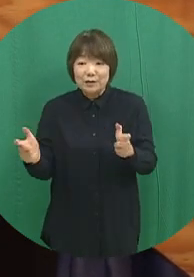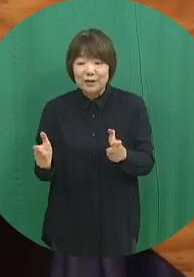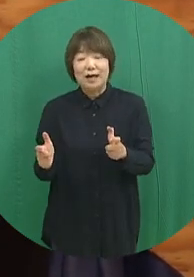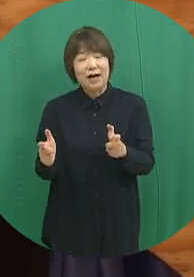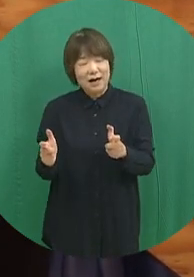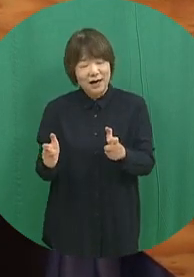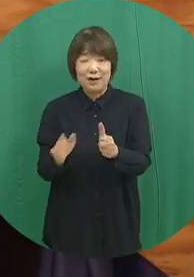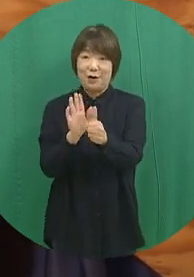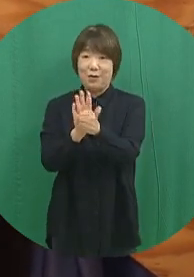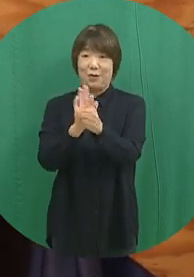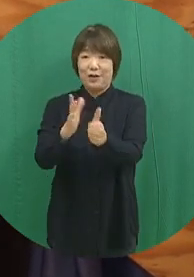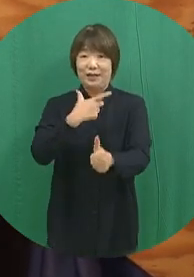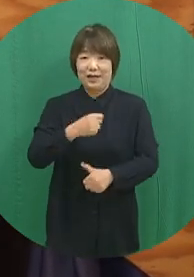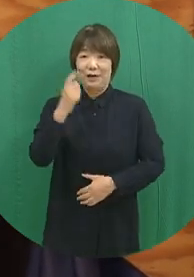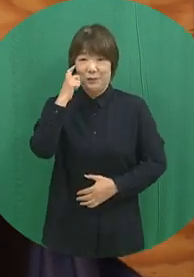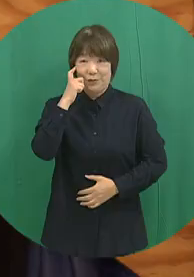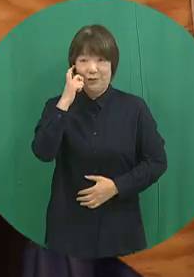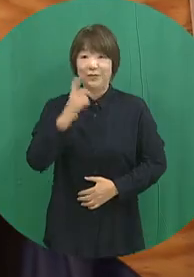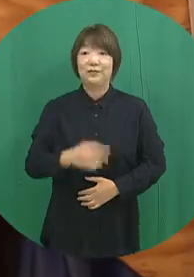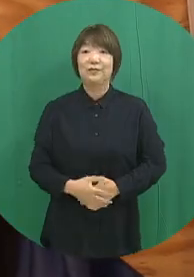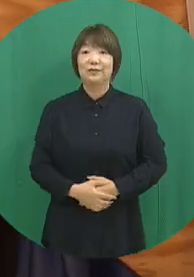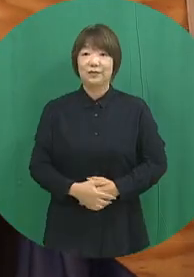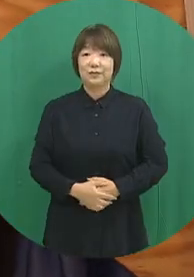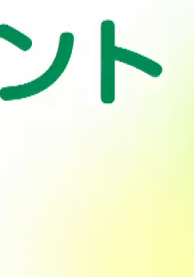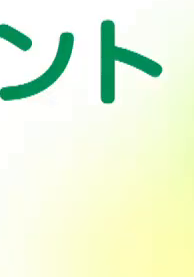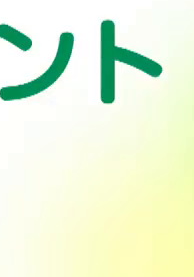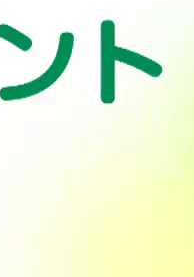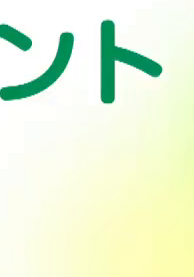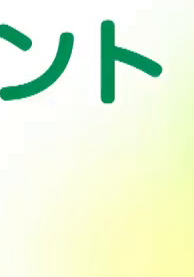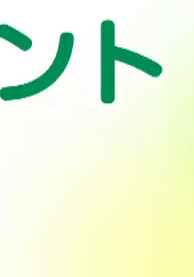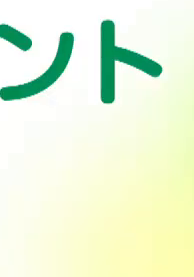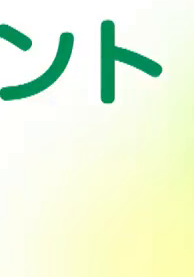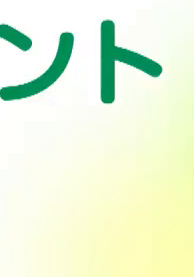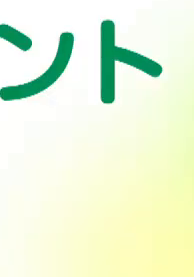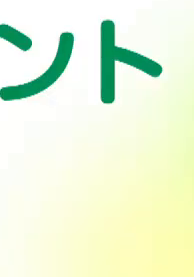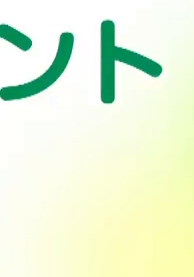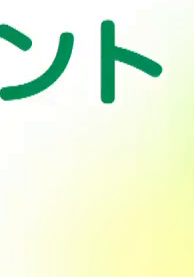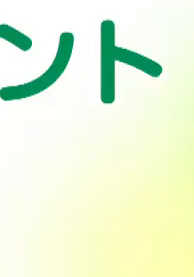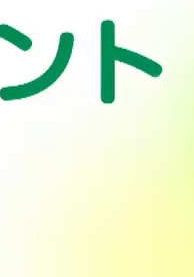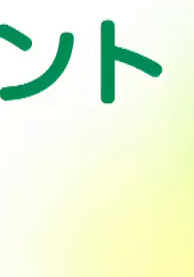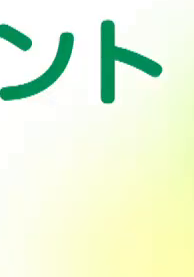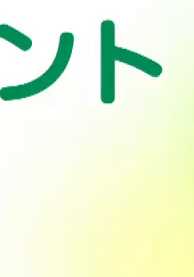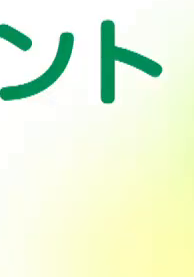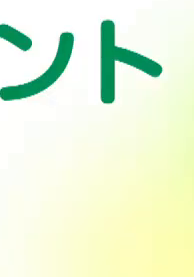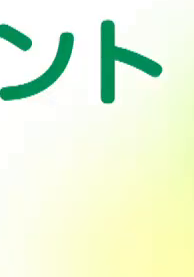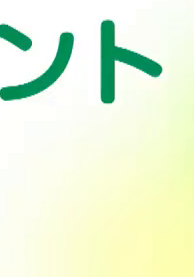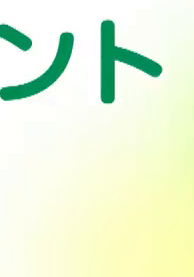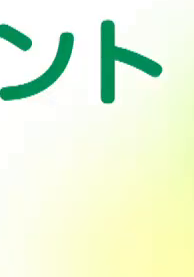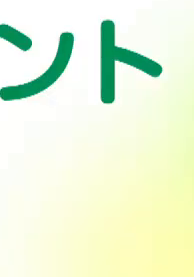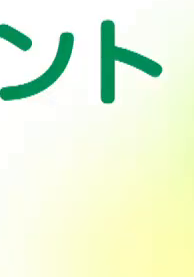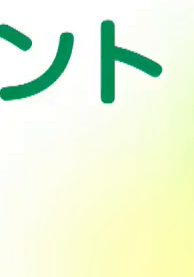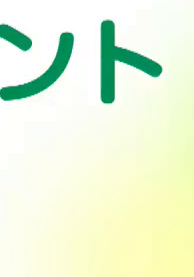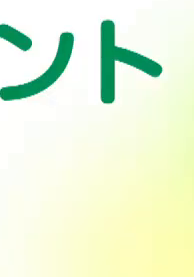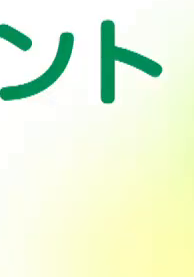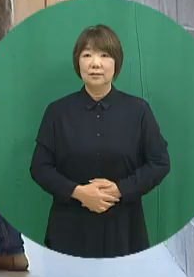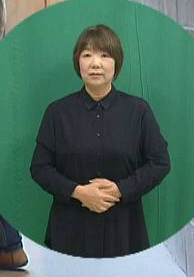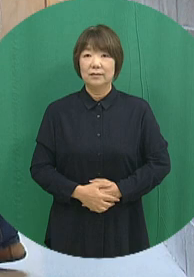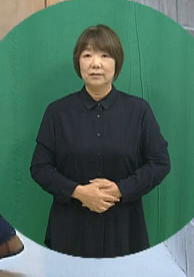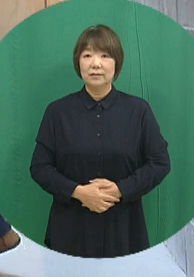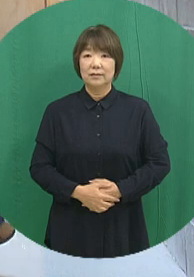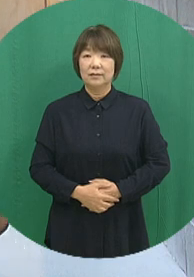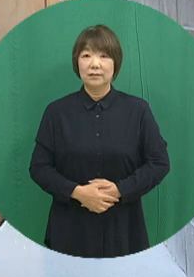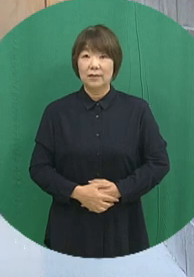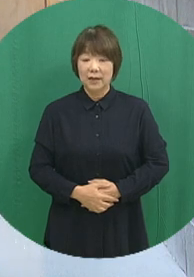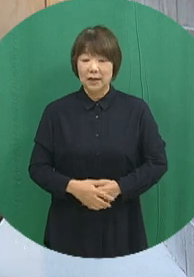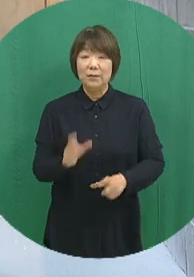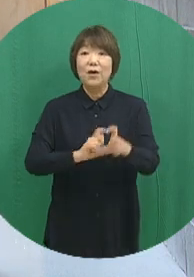も何か貢献できればいいかなと思っています。 今週の姫推しポイント、